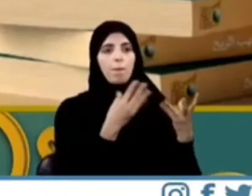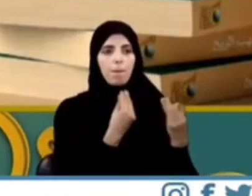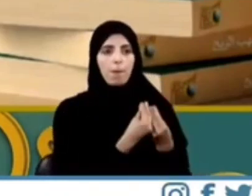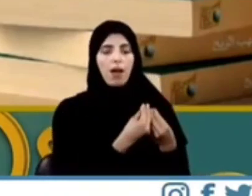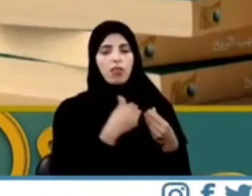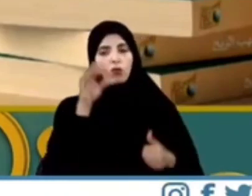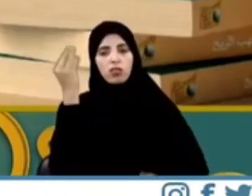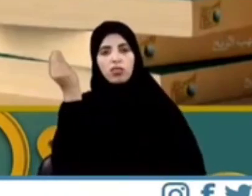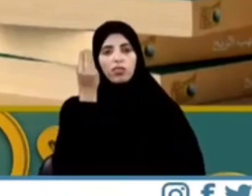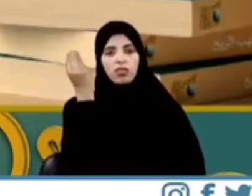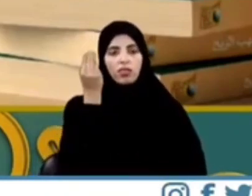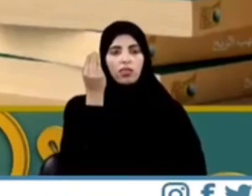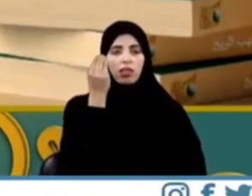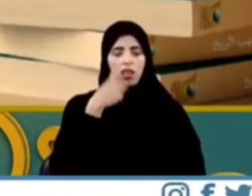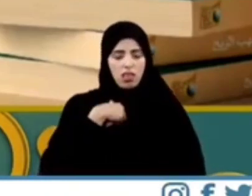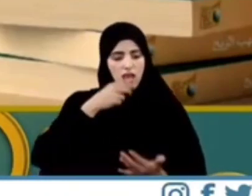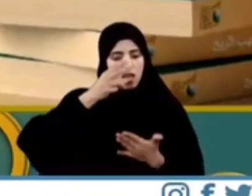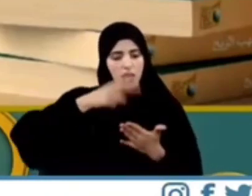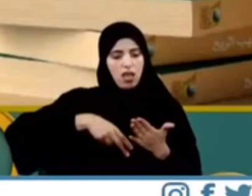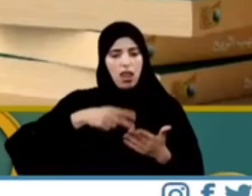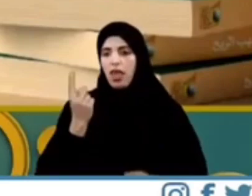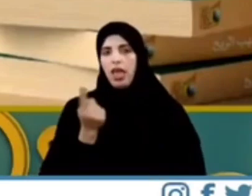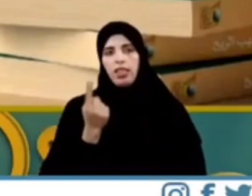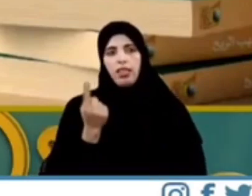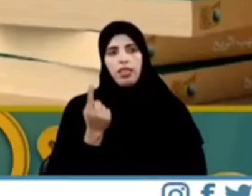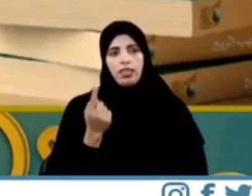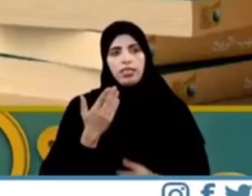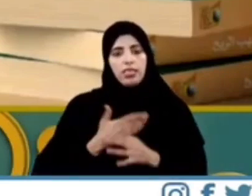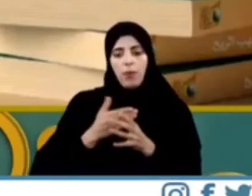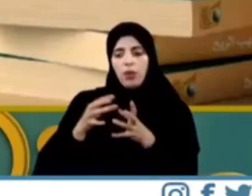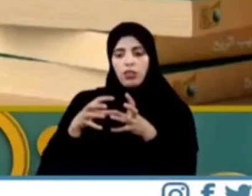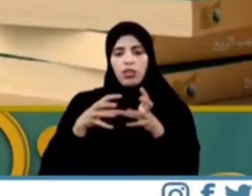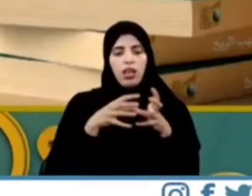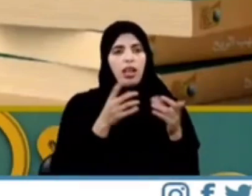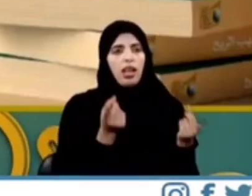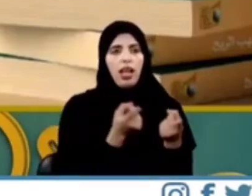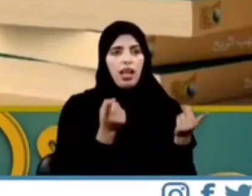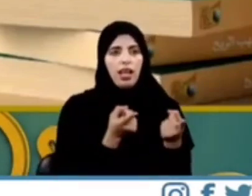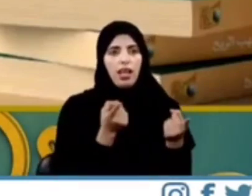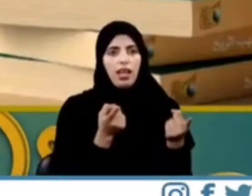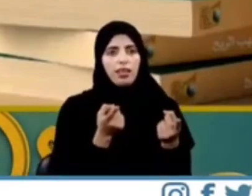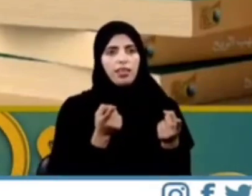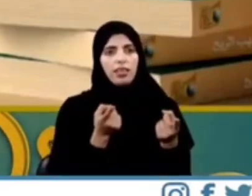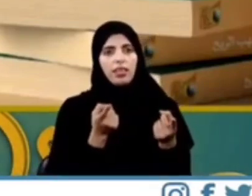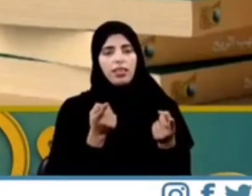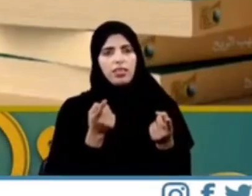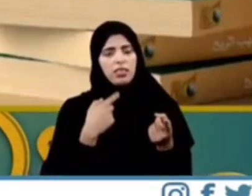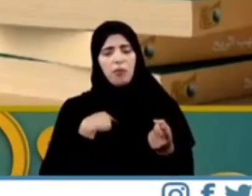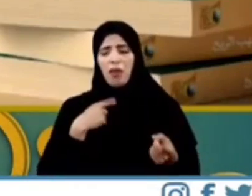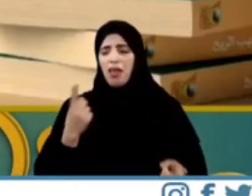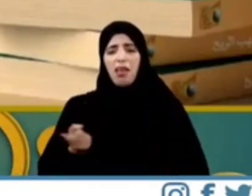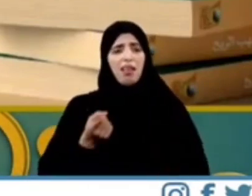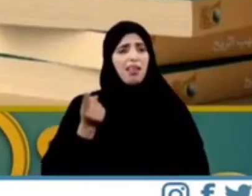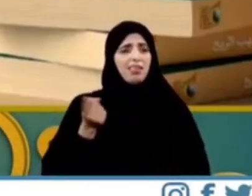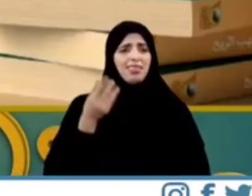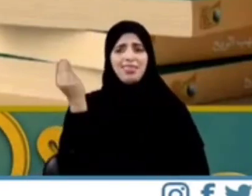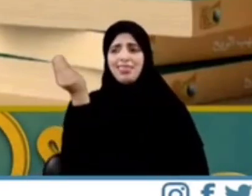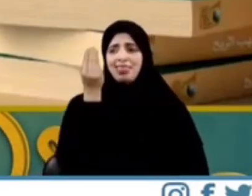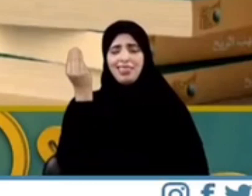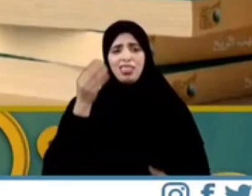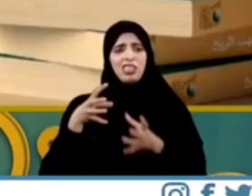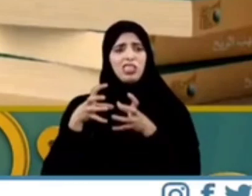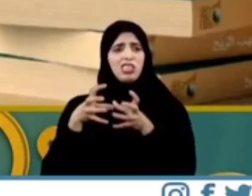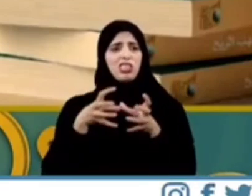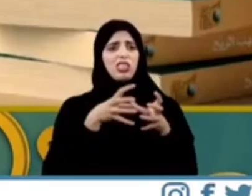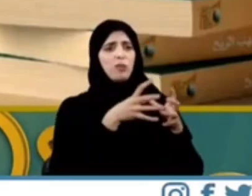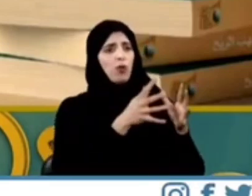الجماعية أتخذ هذا القرار عادي. لأن الرحلات الجماعية هذا قرار يعتبر عادي جدا في الرحلات الجماعية اللي